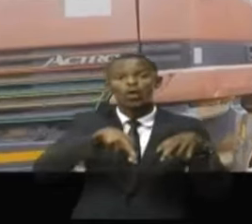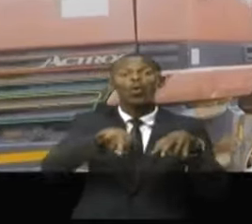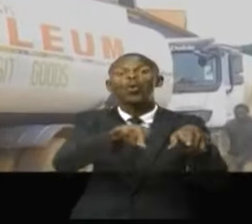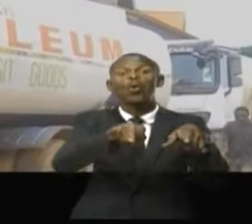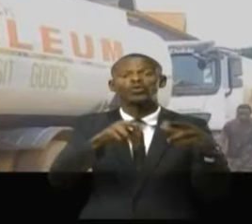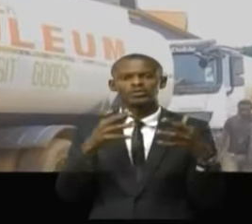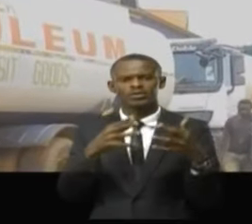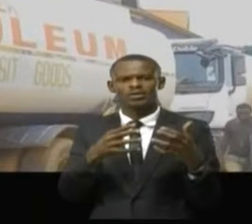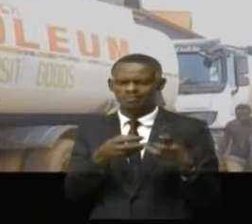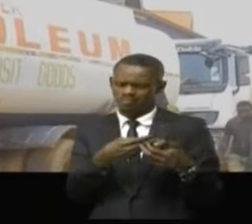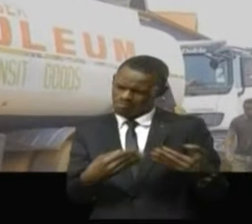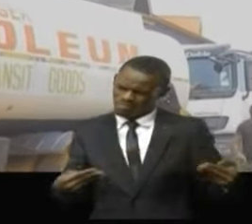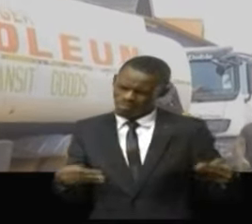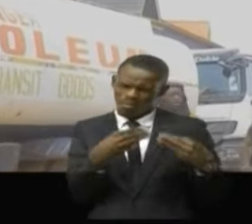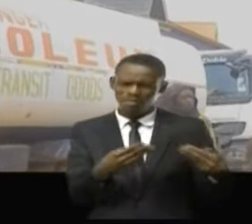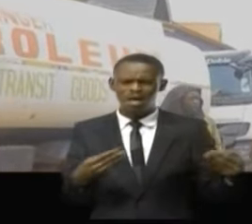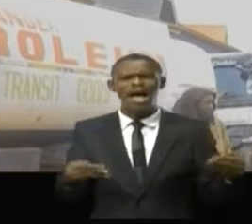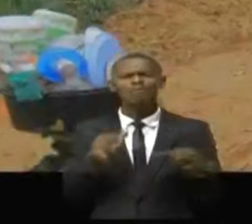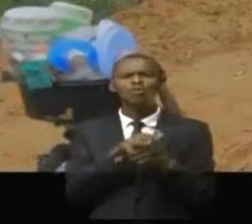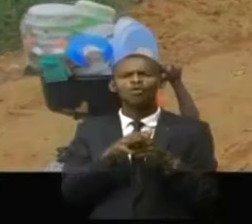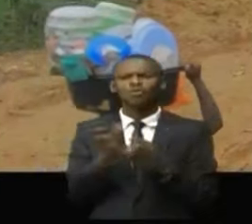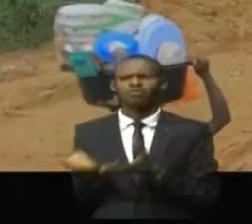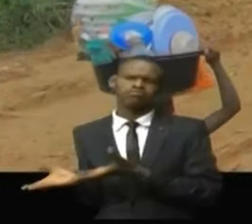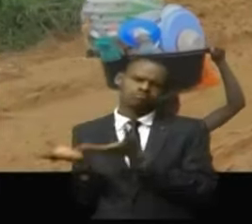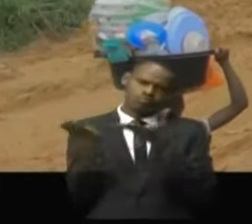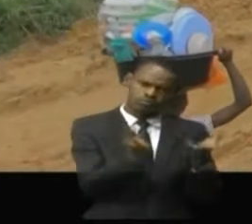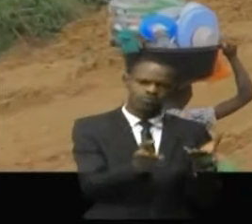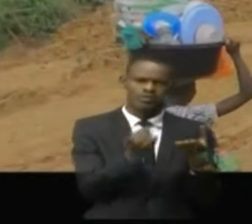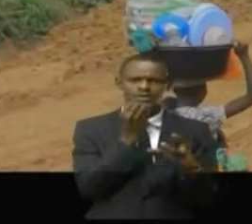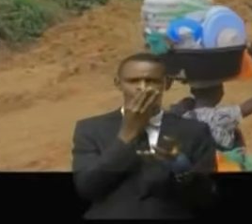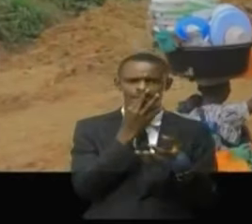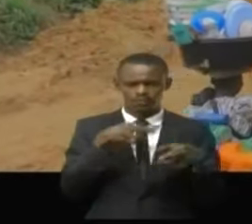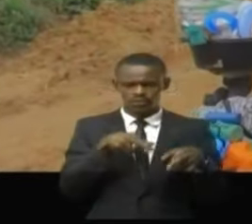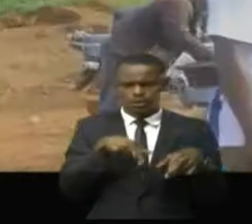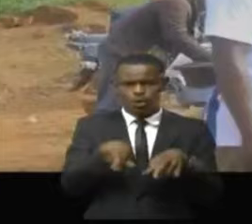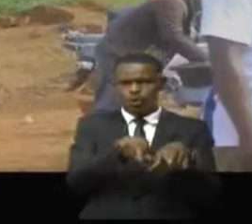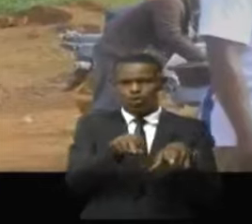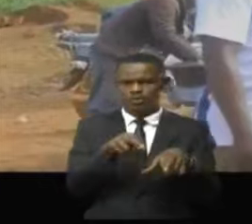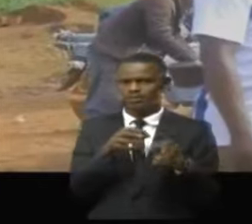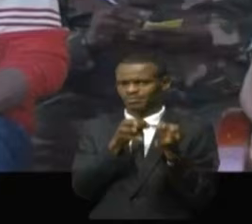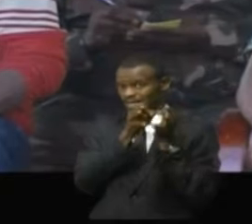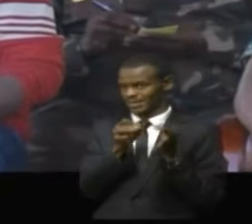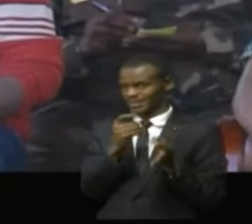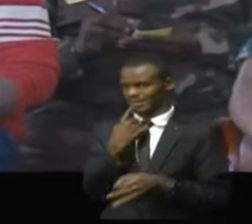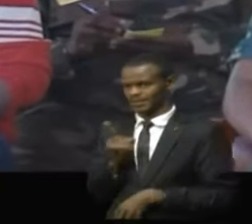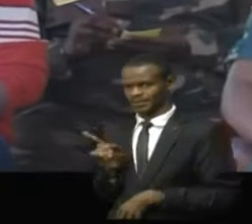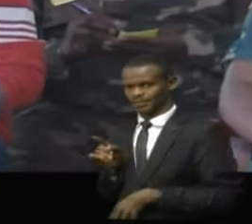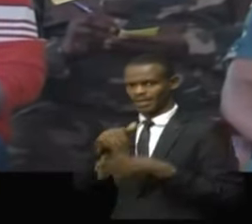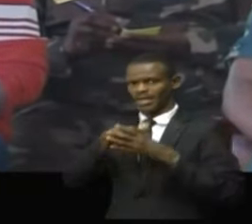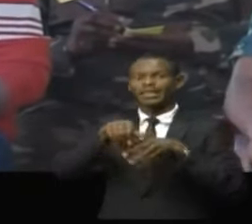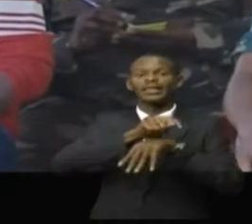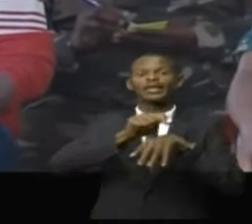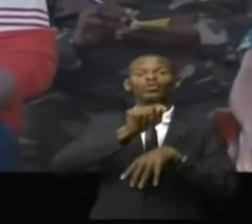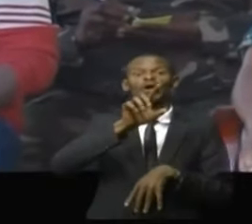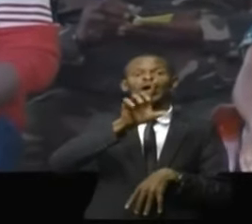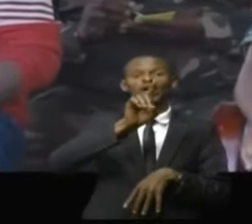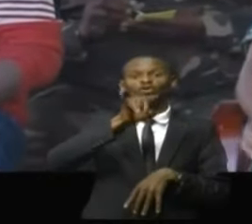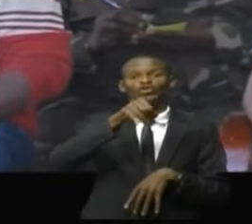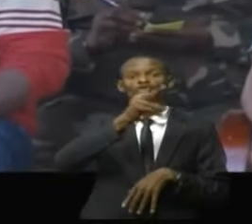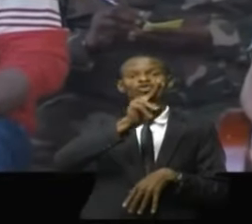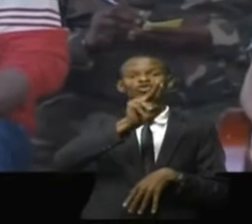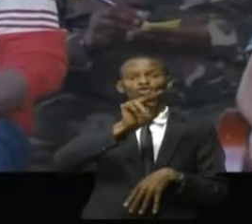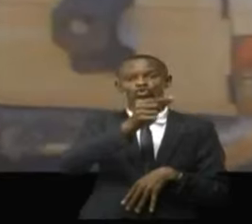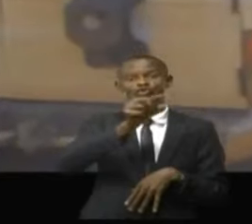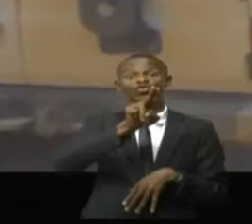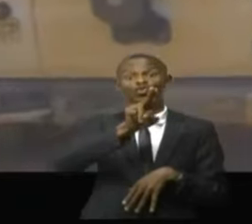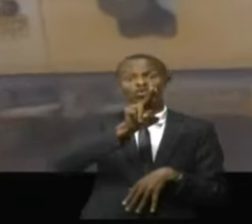tronçons routiers Iga Barrière Lopa, nous sommes sur la RN27 en territoire de Djougou. Le gouverneur de l'Ituri,